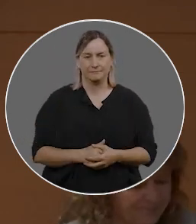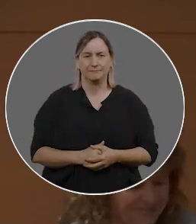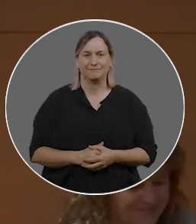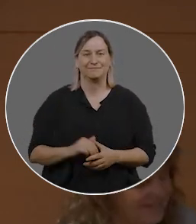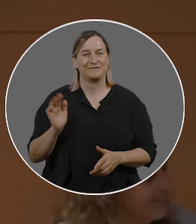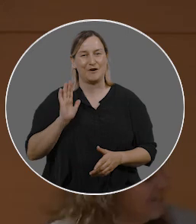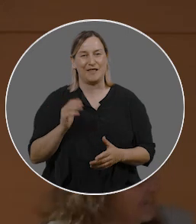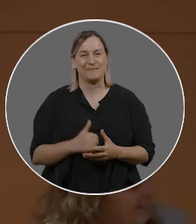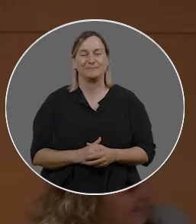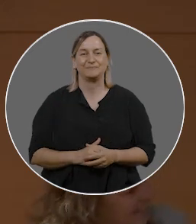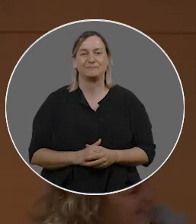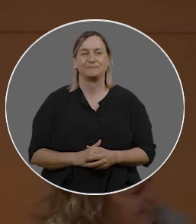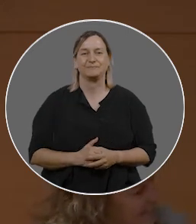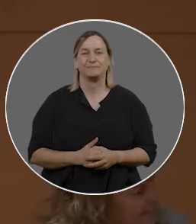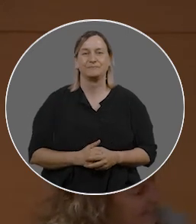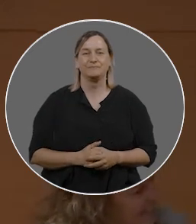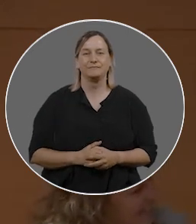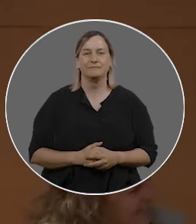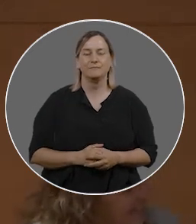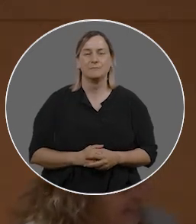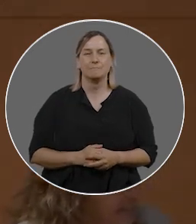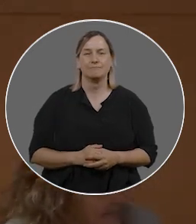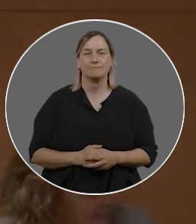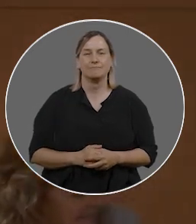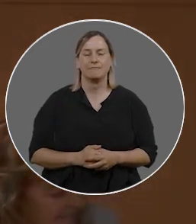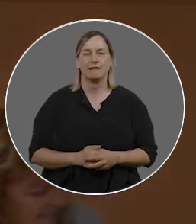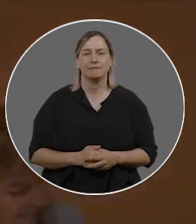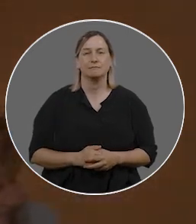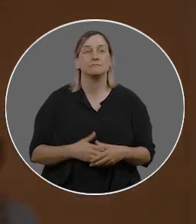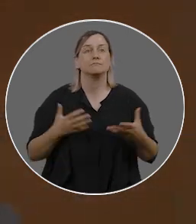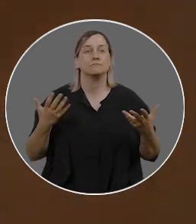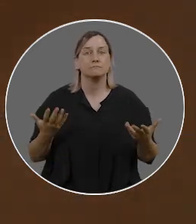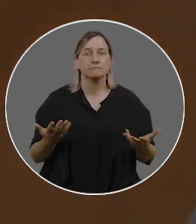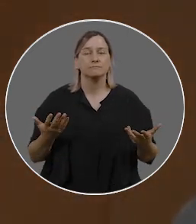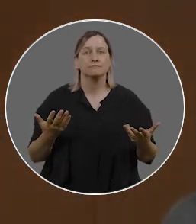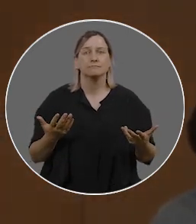Hola, una altra vegada per aquí. Bé, doncs,